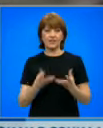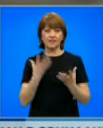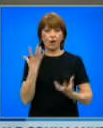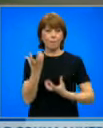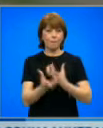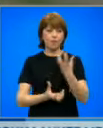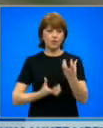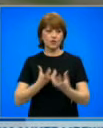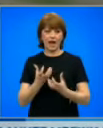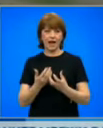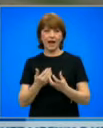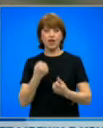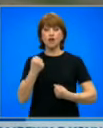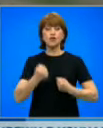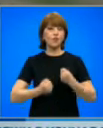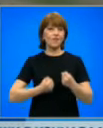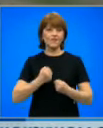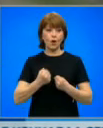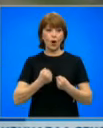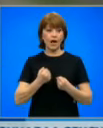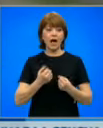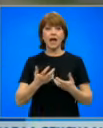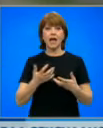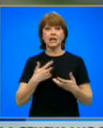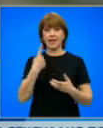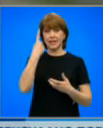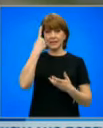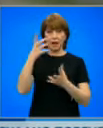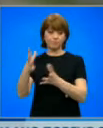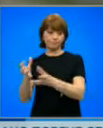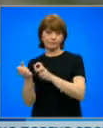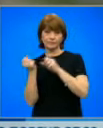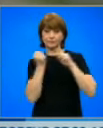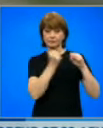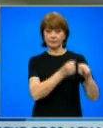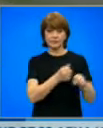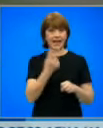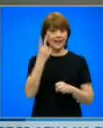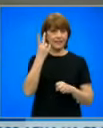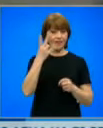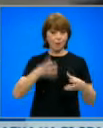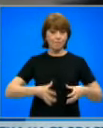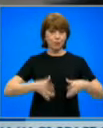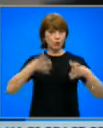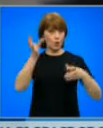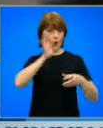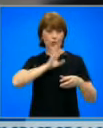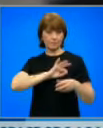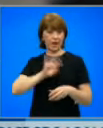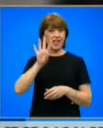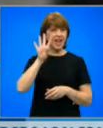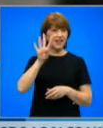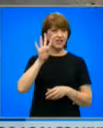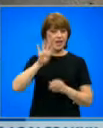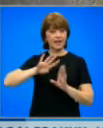в предната част на колата, шофьорът се е опитал сам да извади опасния товар. Дори е успял да се справи с две от бутилките. Една от останалите 4